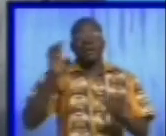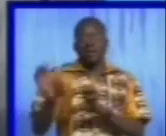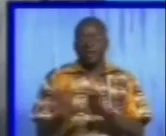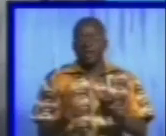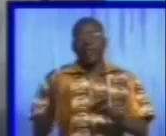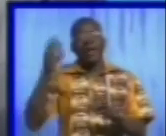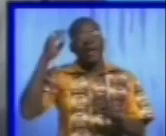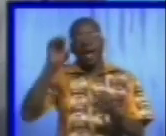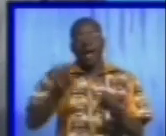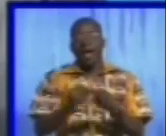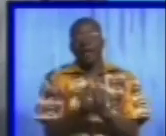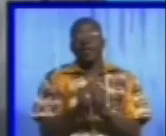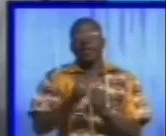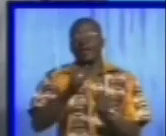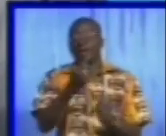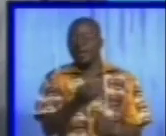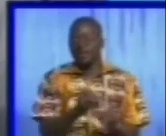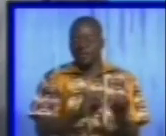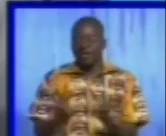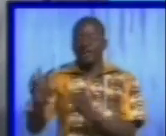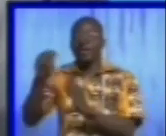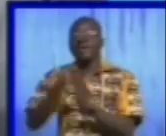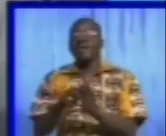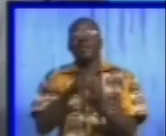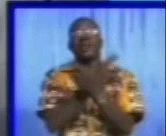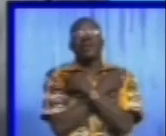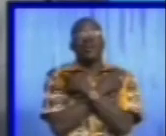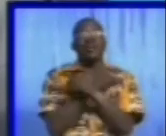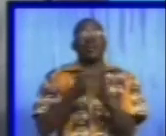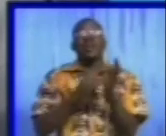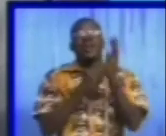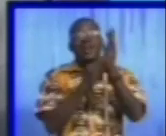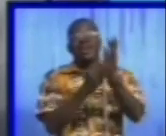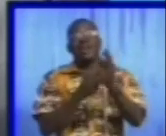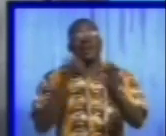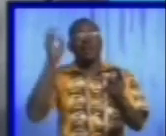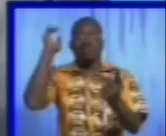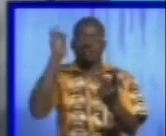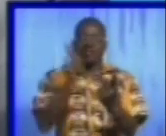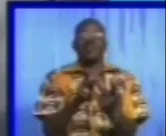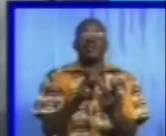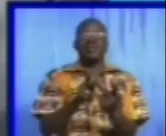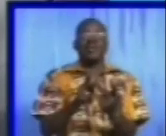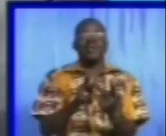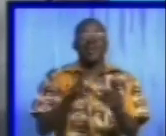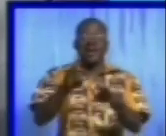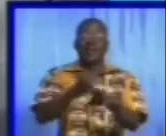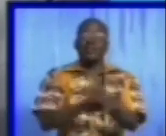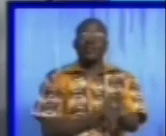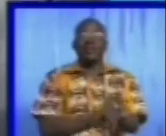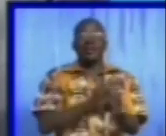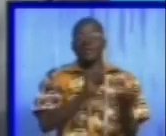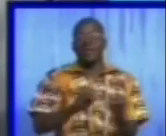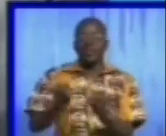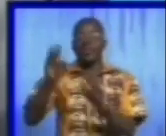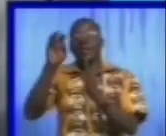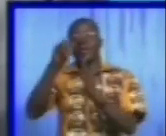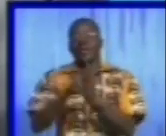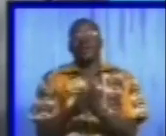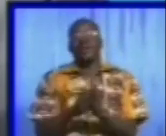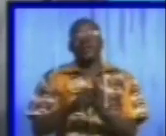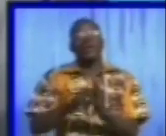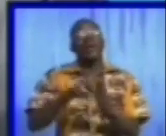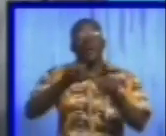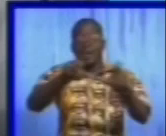les organisations des retraités pour indiquer avec précision la durée de l'opération ainsi que les sites